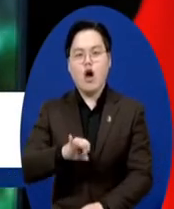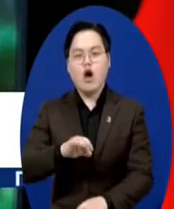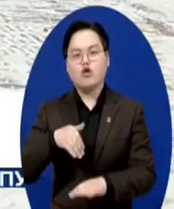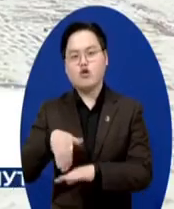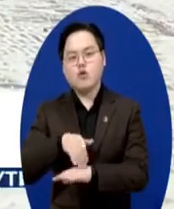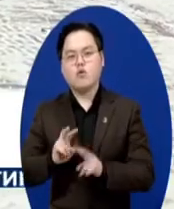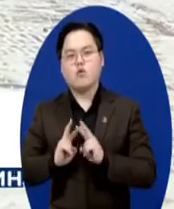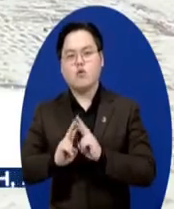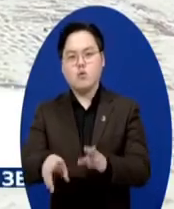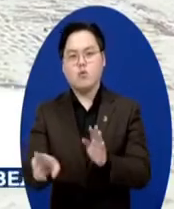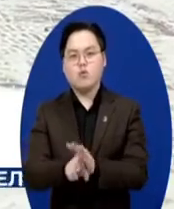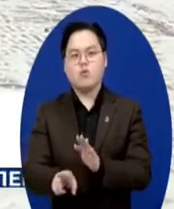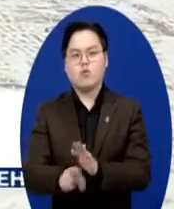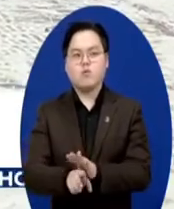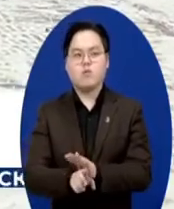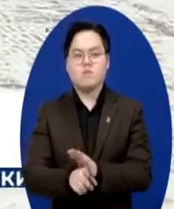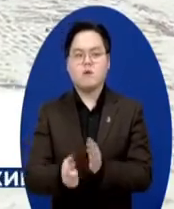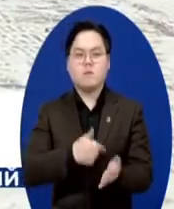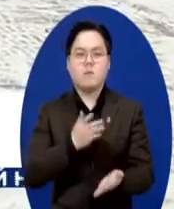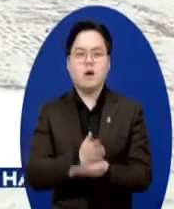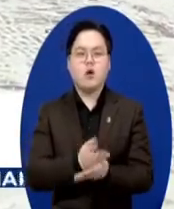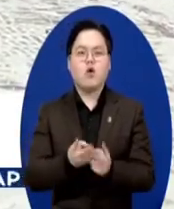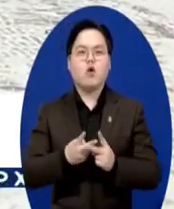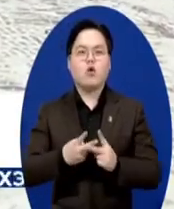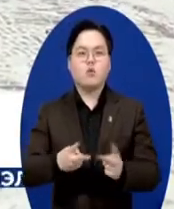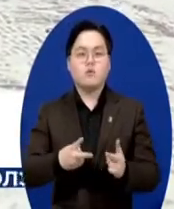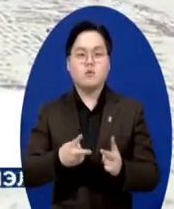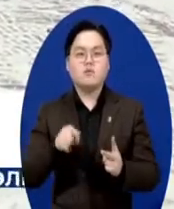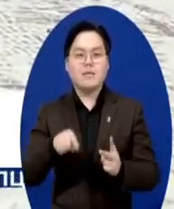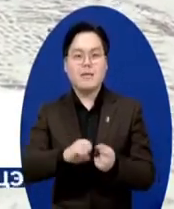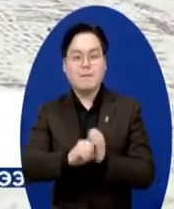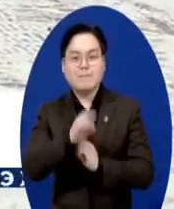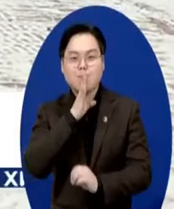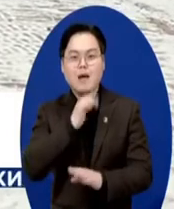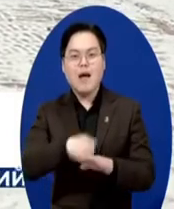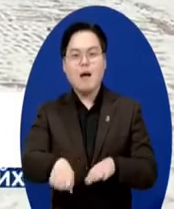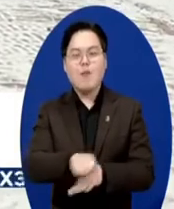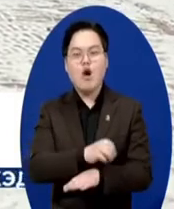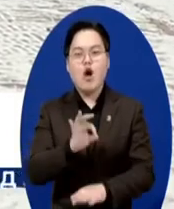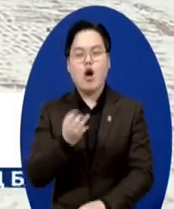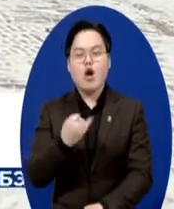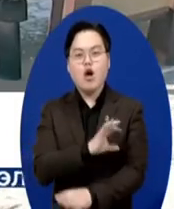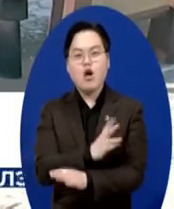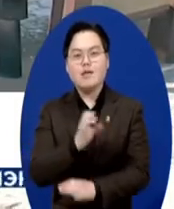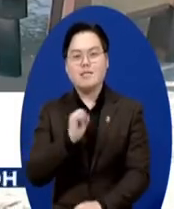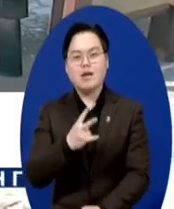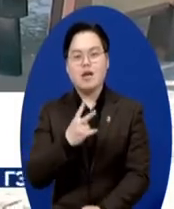бүрдүүлэх шаардлагатай. Үндэсний хөдөлгөөний дунд аймгийн хэмжээнд ой сангийн талбай